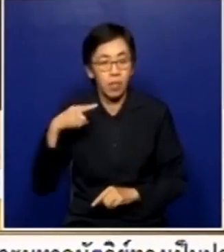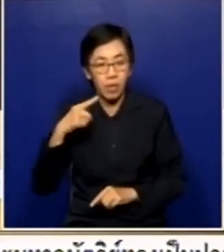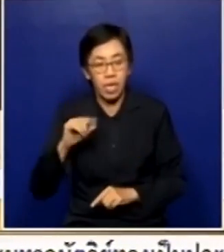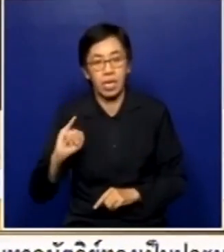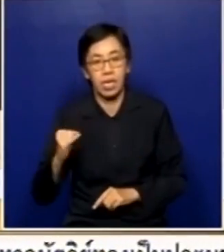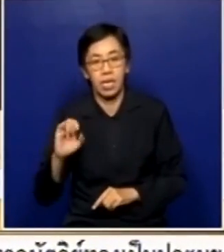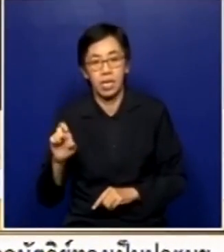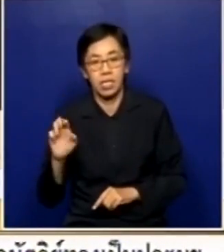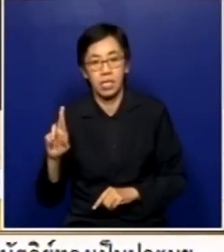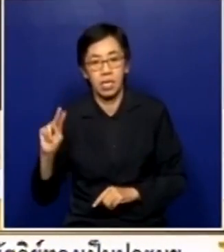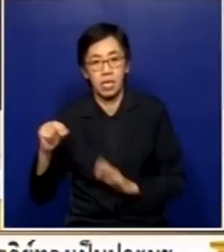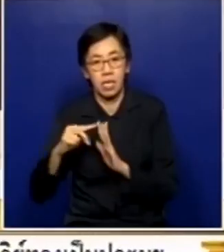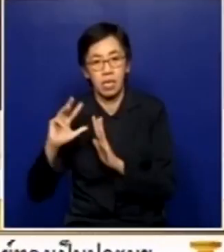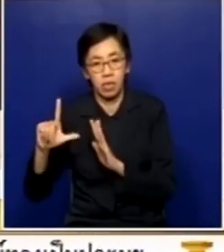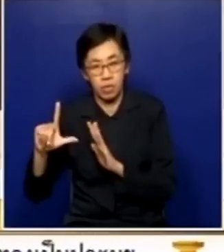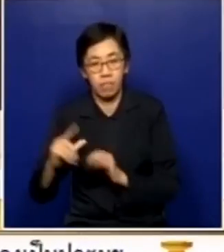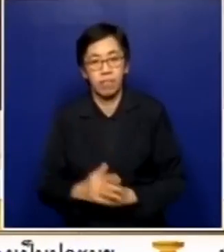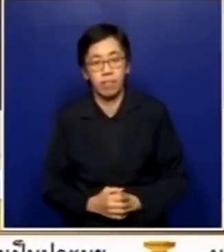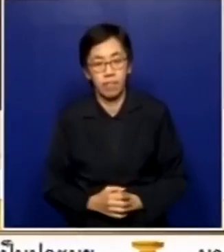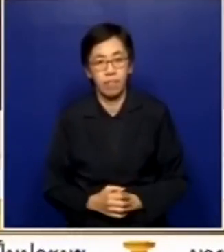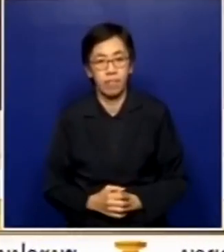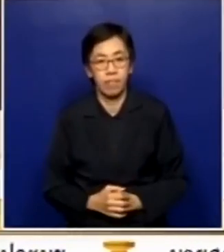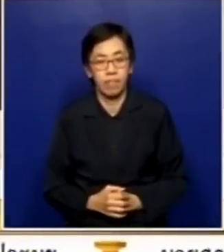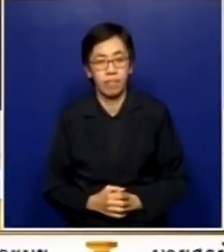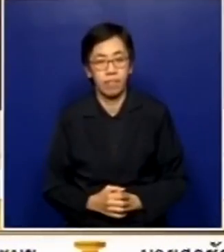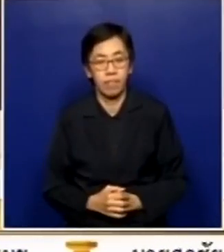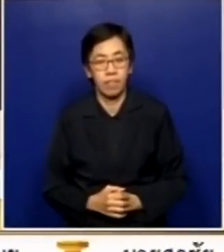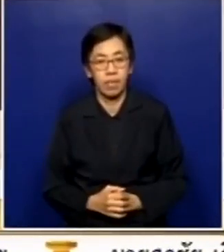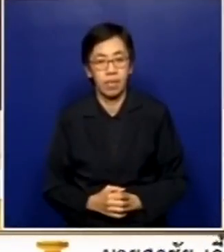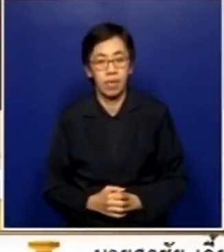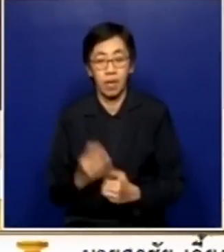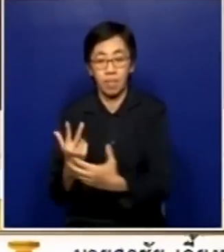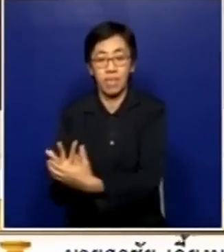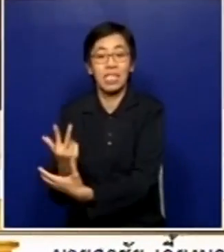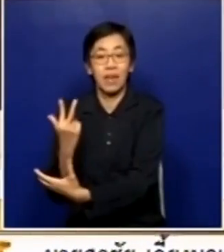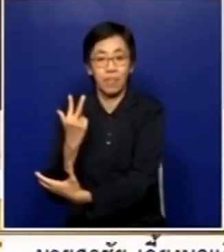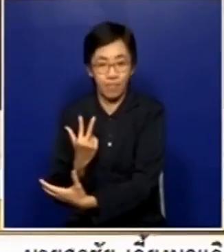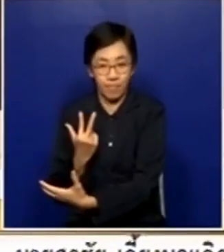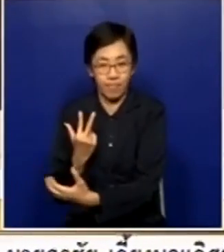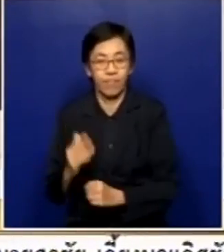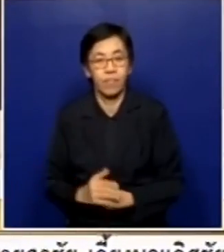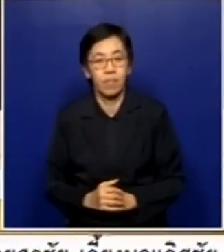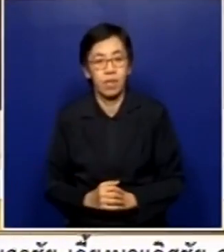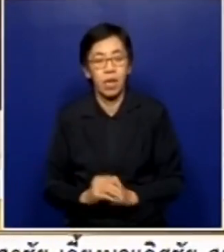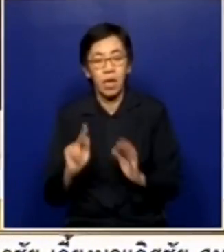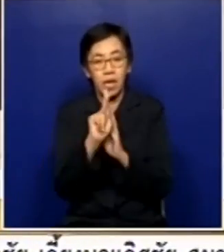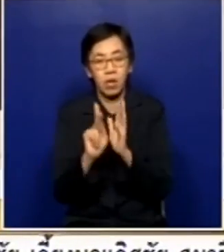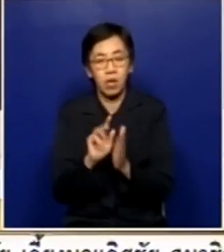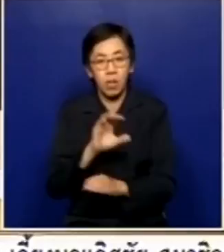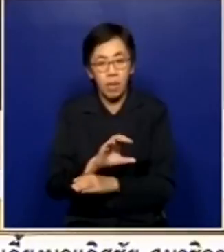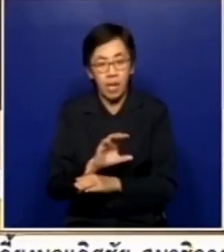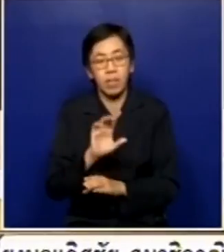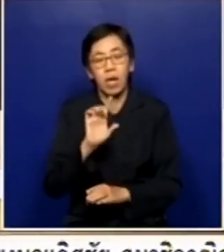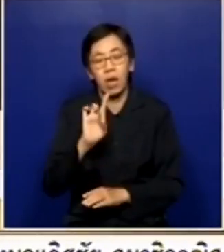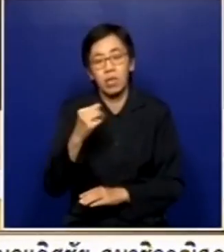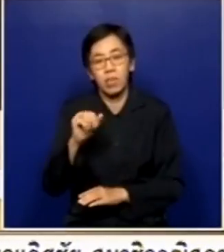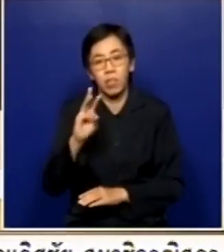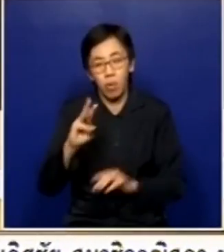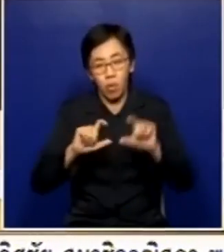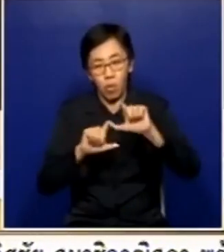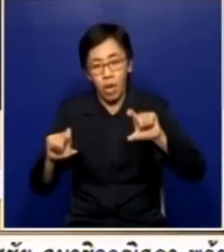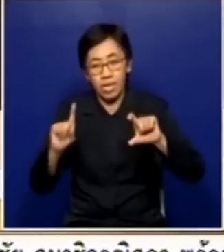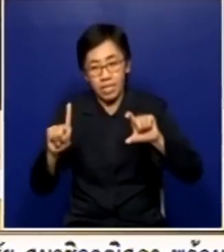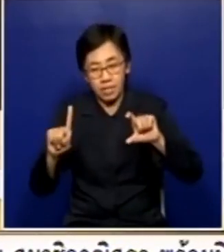รนุชเปรมชัยพรนะครับตามข้อบังคับก็ 116วรรคหนึ่งกับว่า